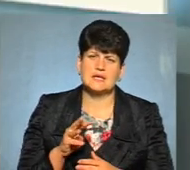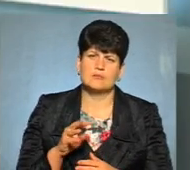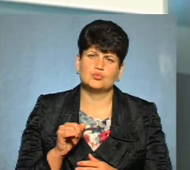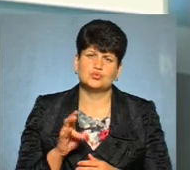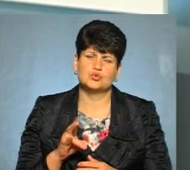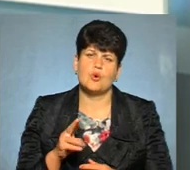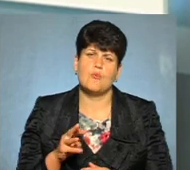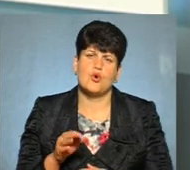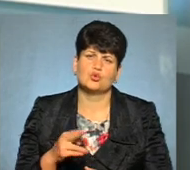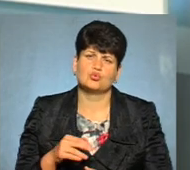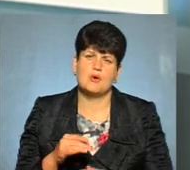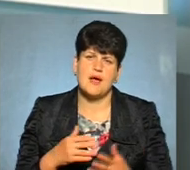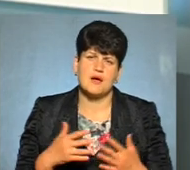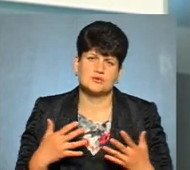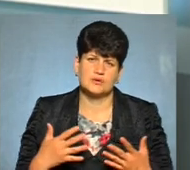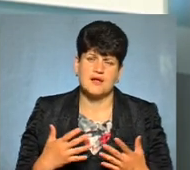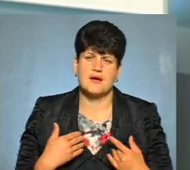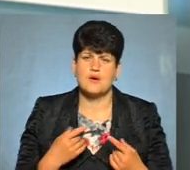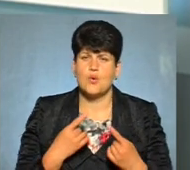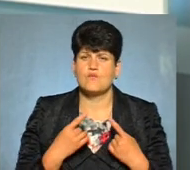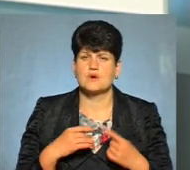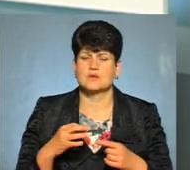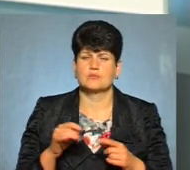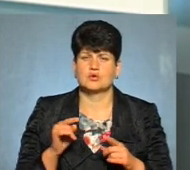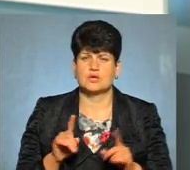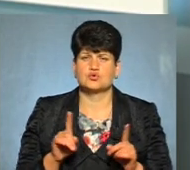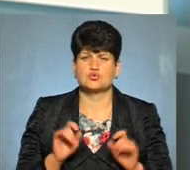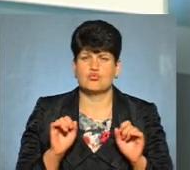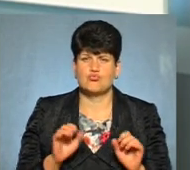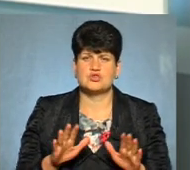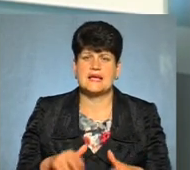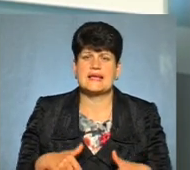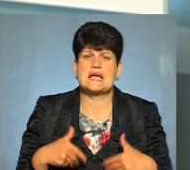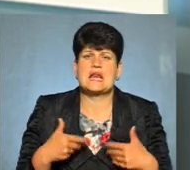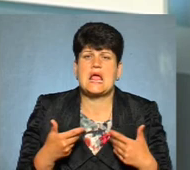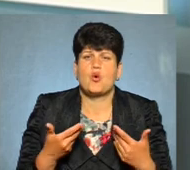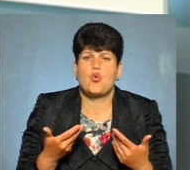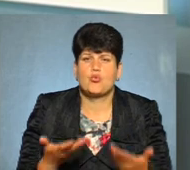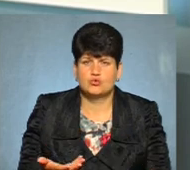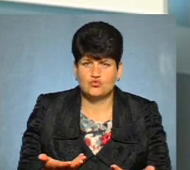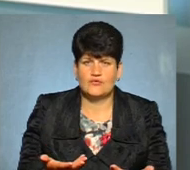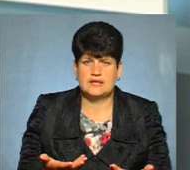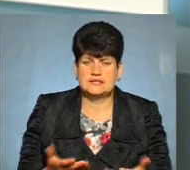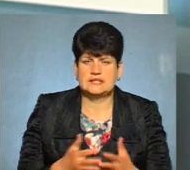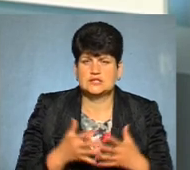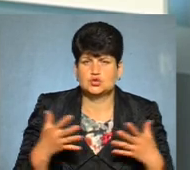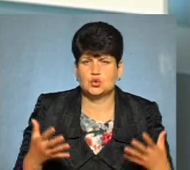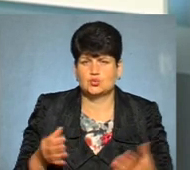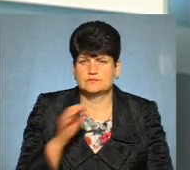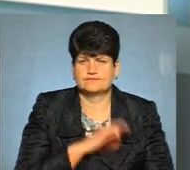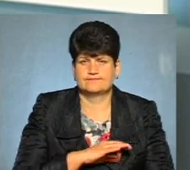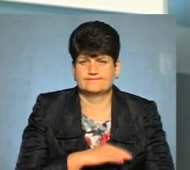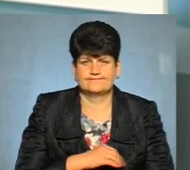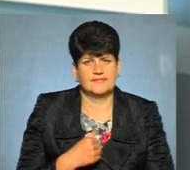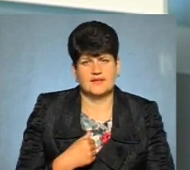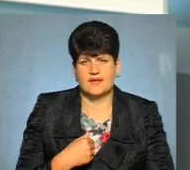тому подібне, але говорити про те, що можна їх рекомендувати для широкого вжитку, ну, я би не